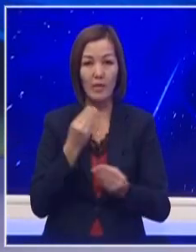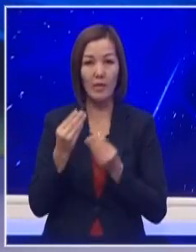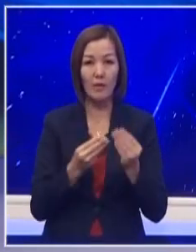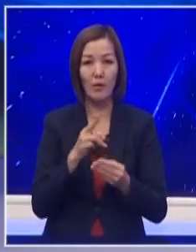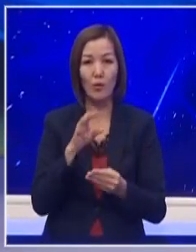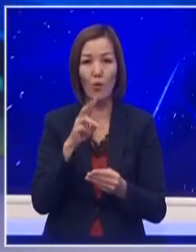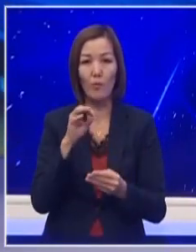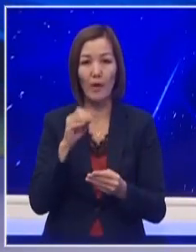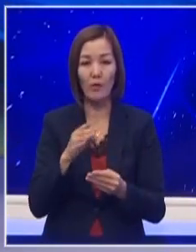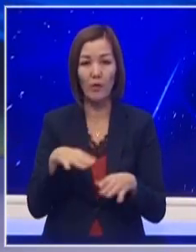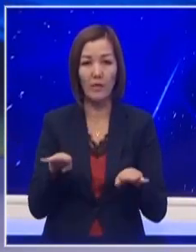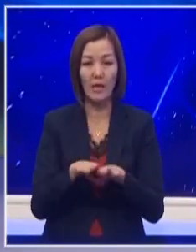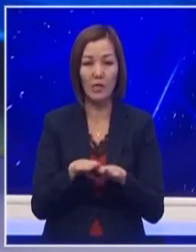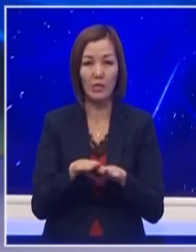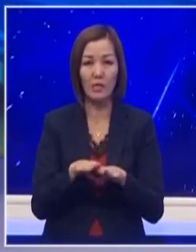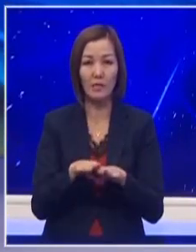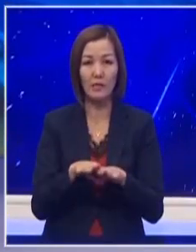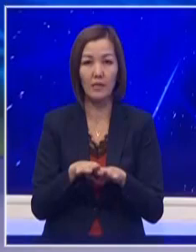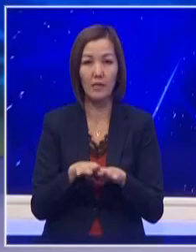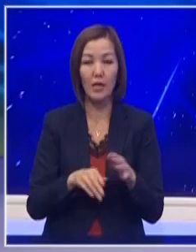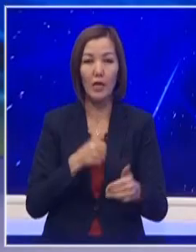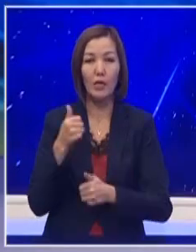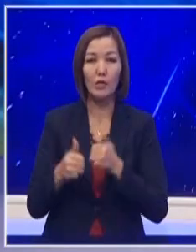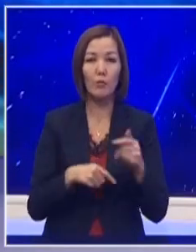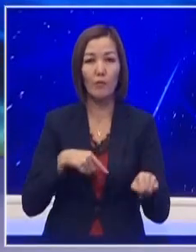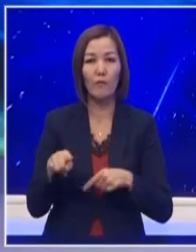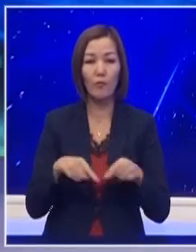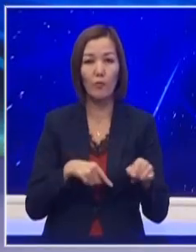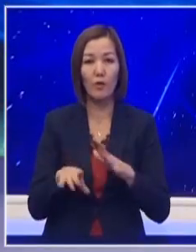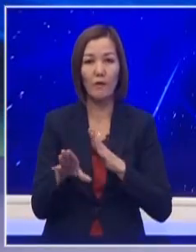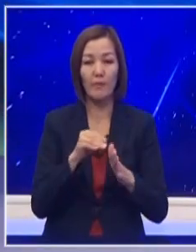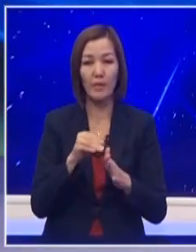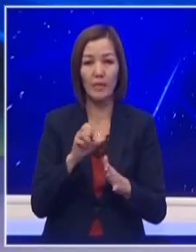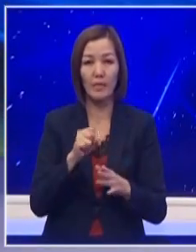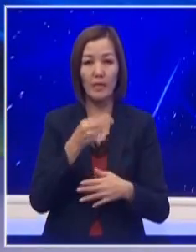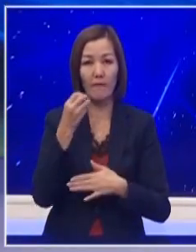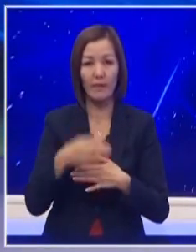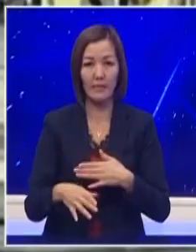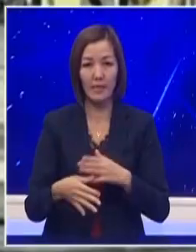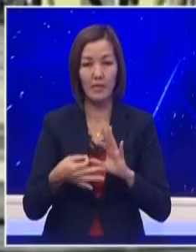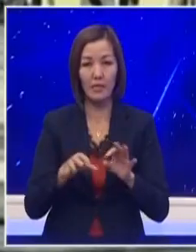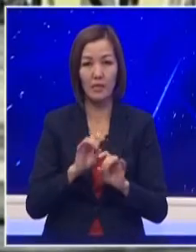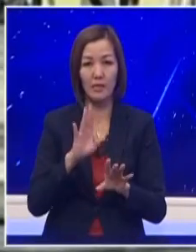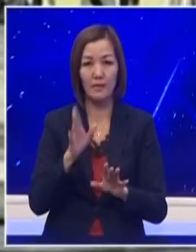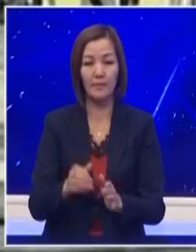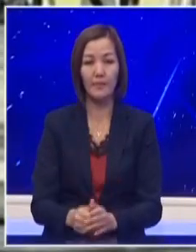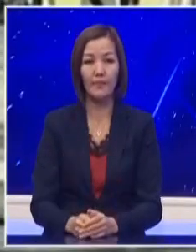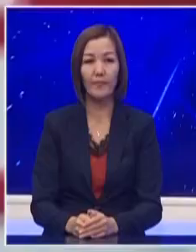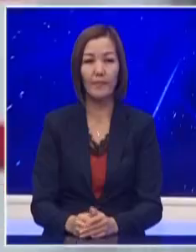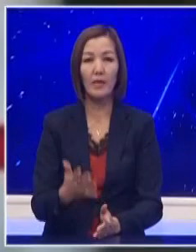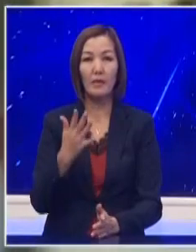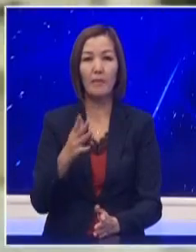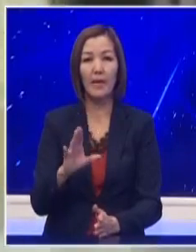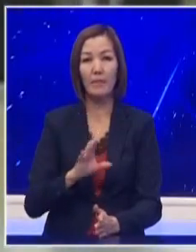по как пару также чемпионом медийной футбольной лиги определили в Астане еще